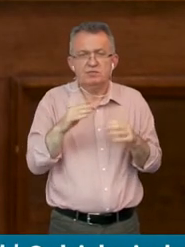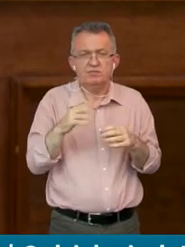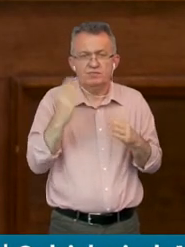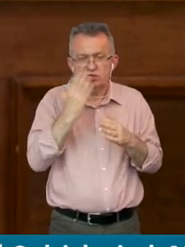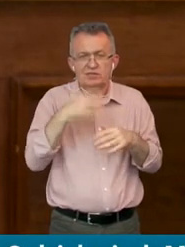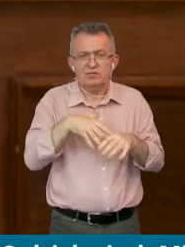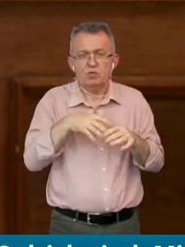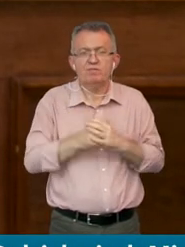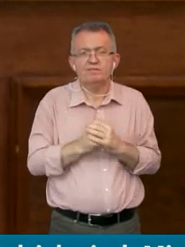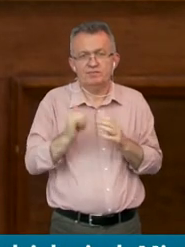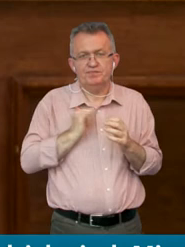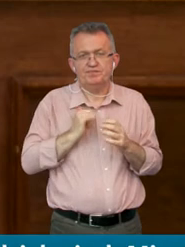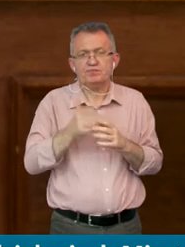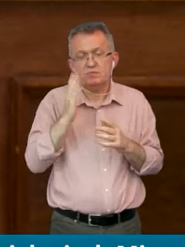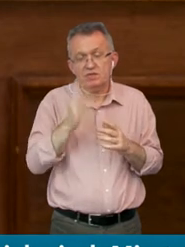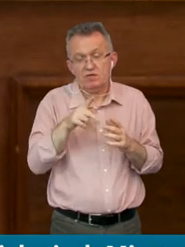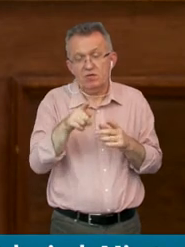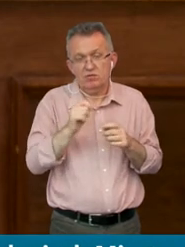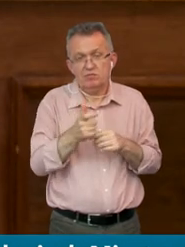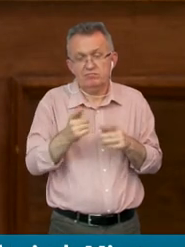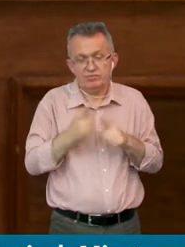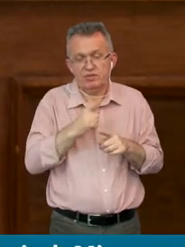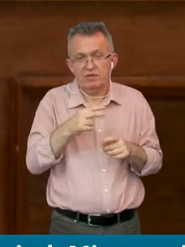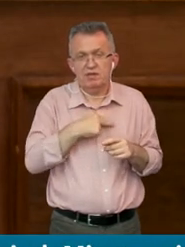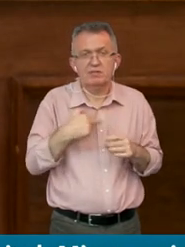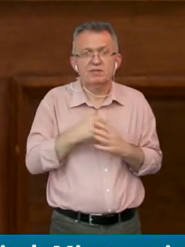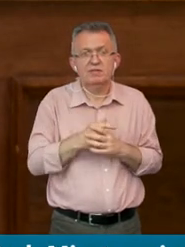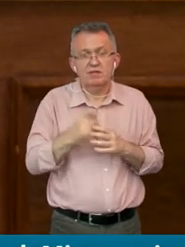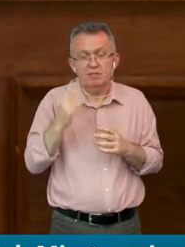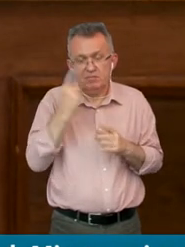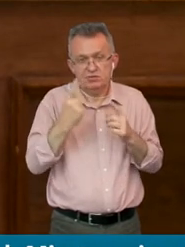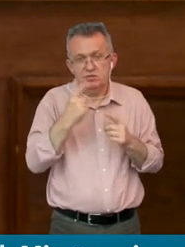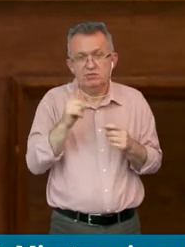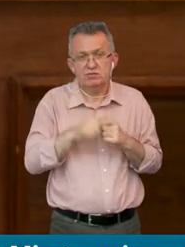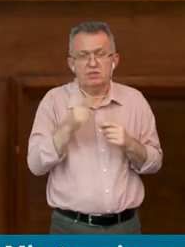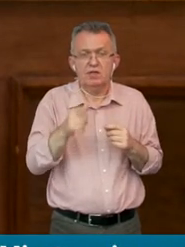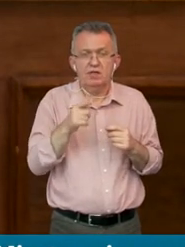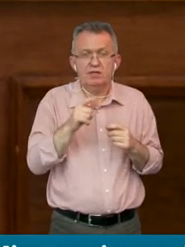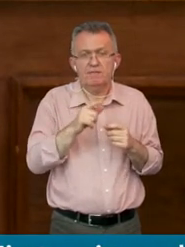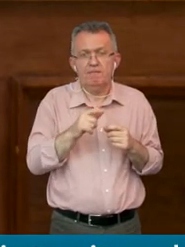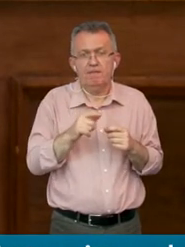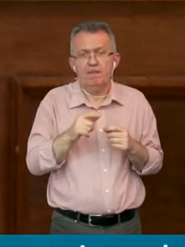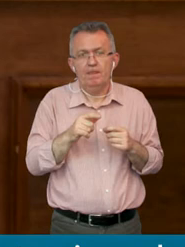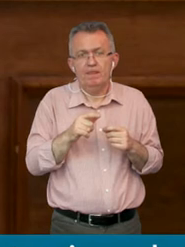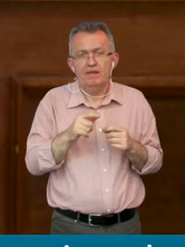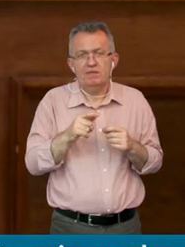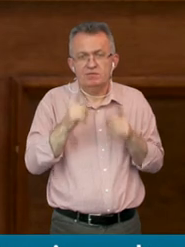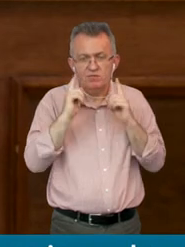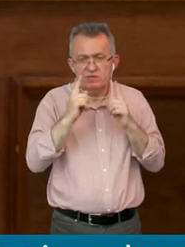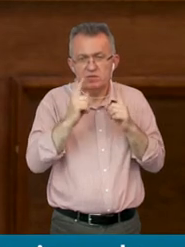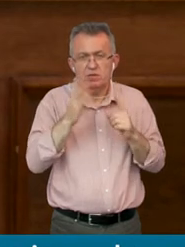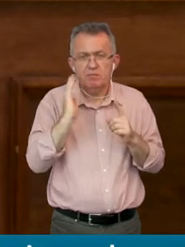zadania jeszcze są przed nami. Myślę, że taki zauważalny